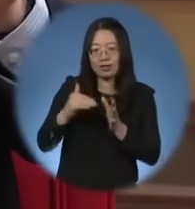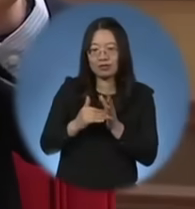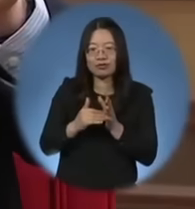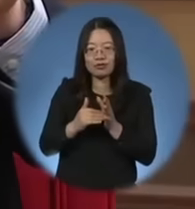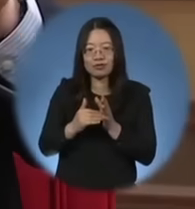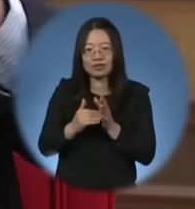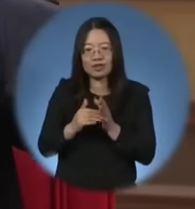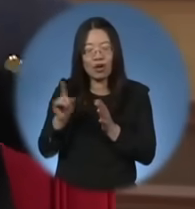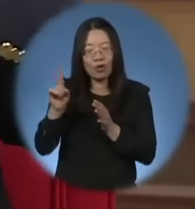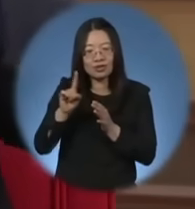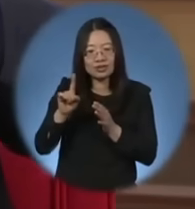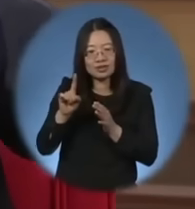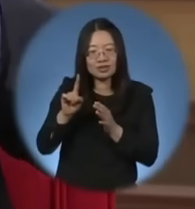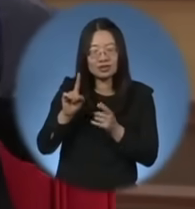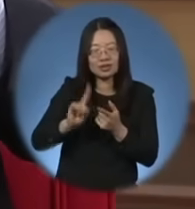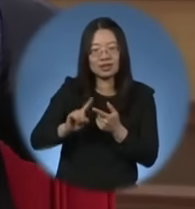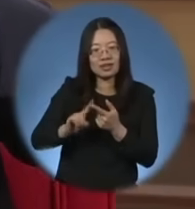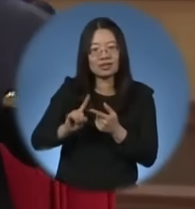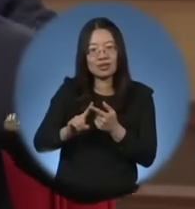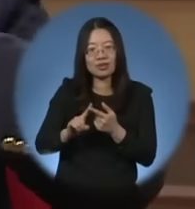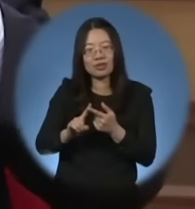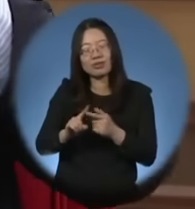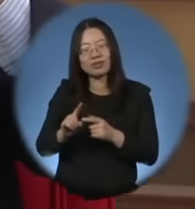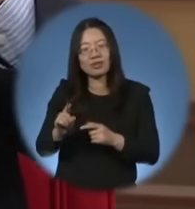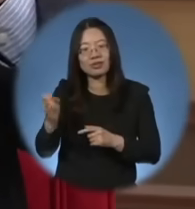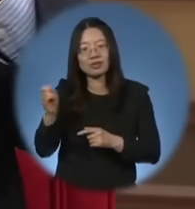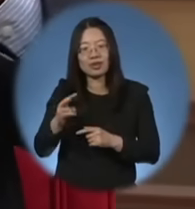배우고 어 어떤 양식인지